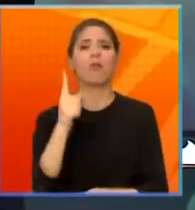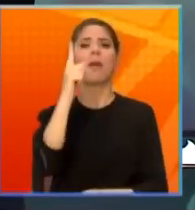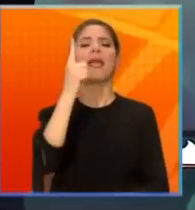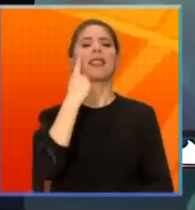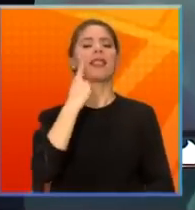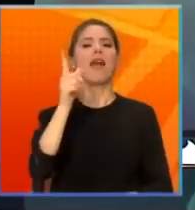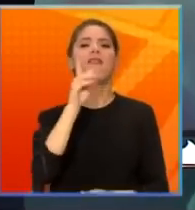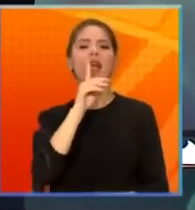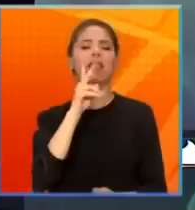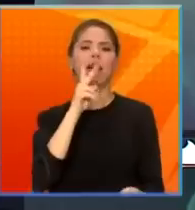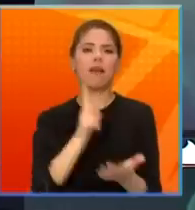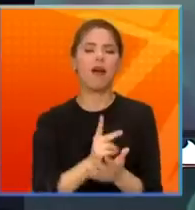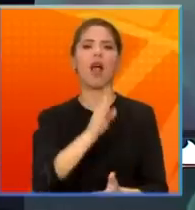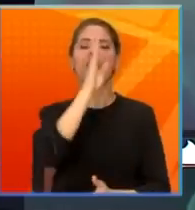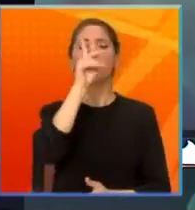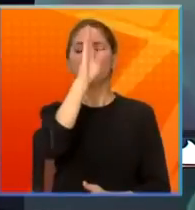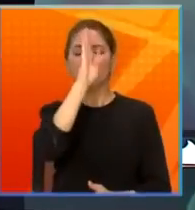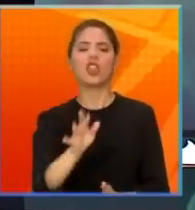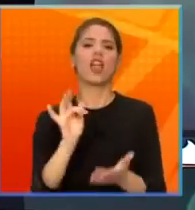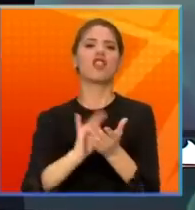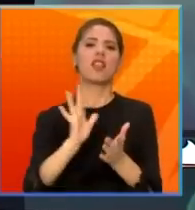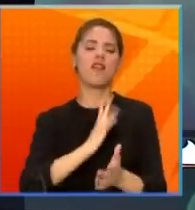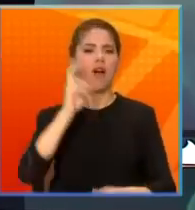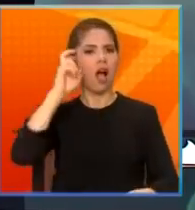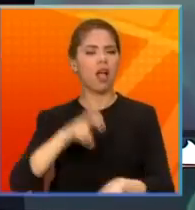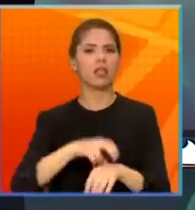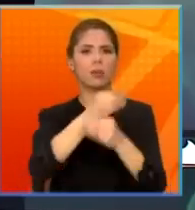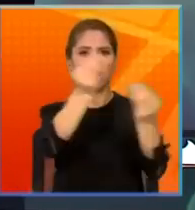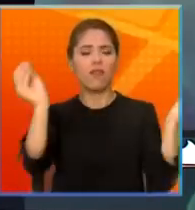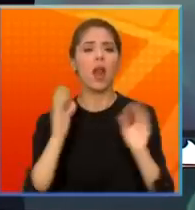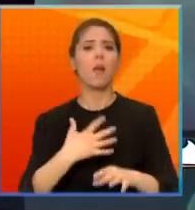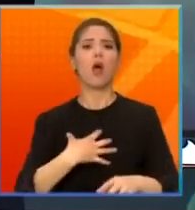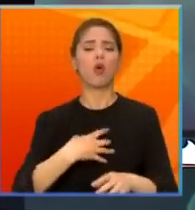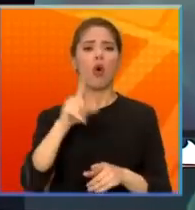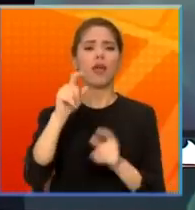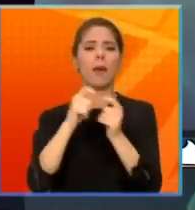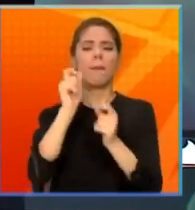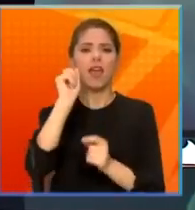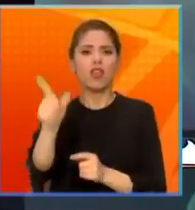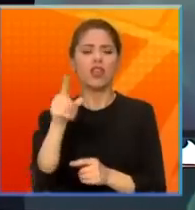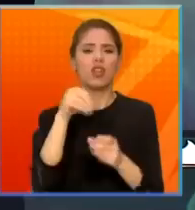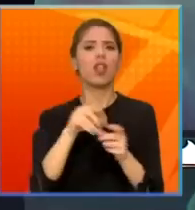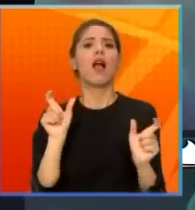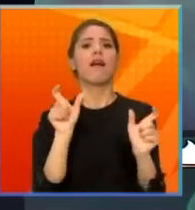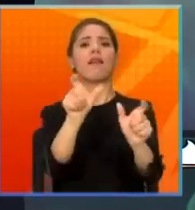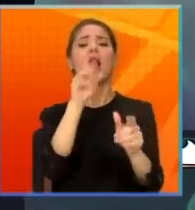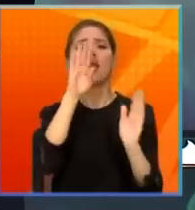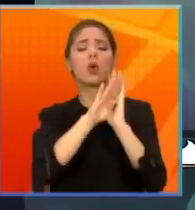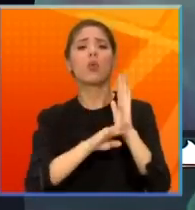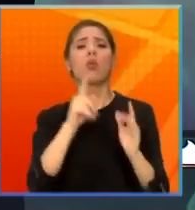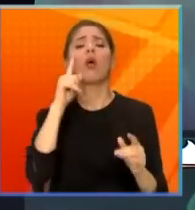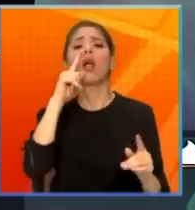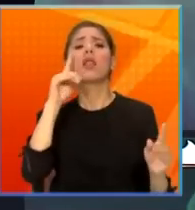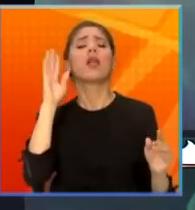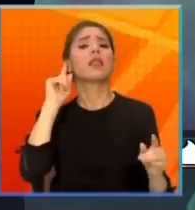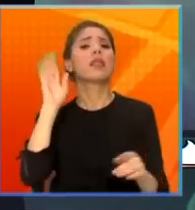devlet kararı ve ciddi yaptırımları var. Hatırlatalım. Bugün Konya'nın Beyşehir ilçesinde karantina kurallarına uymayarak